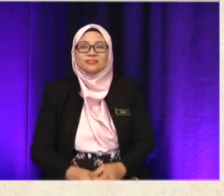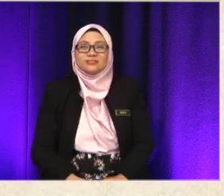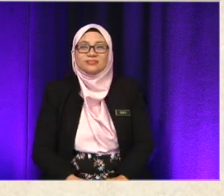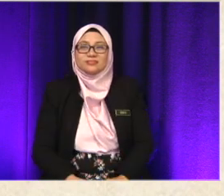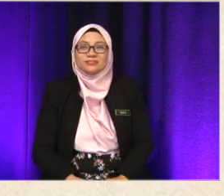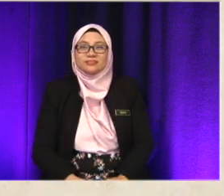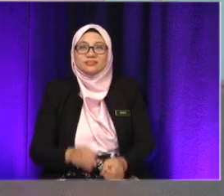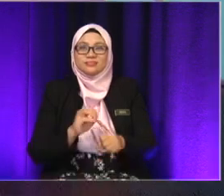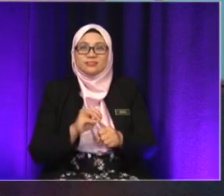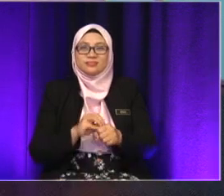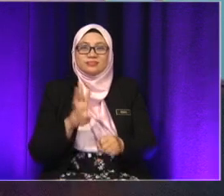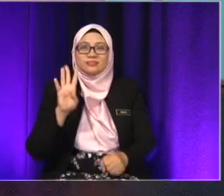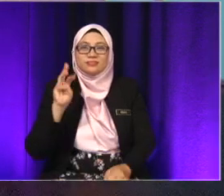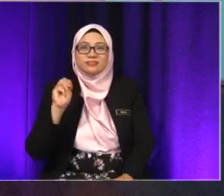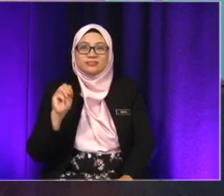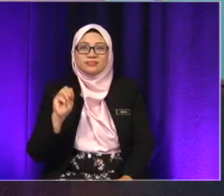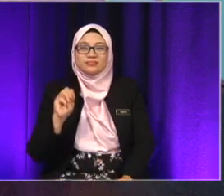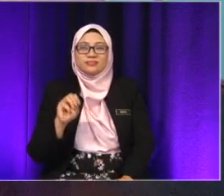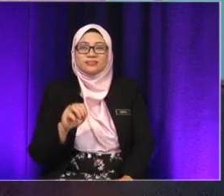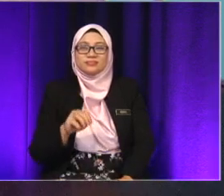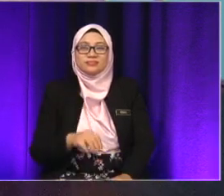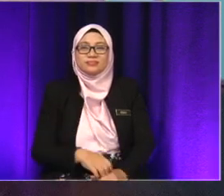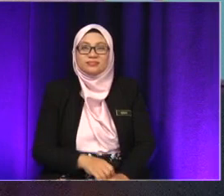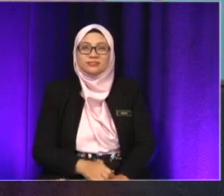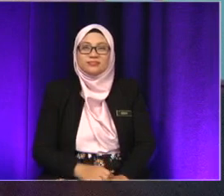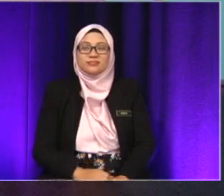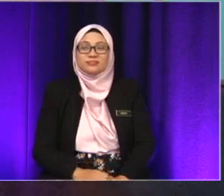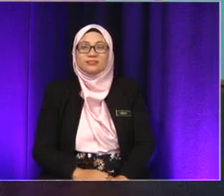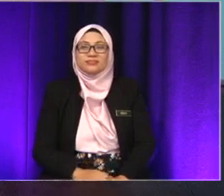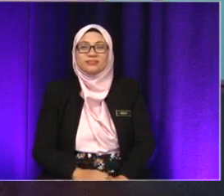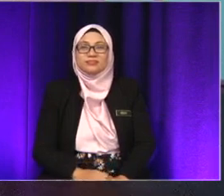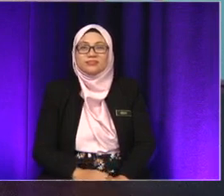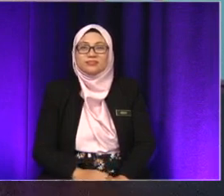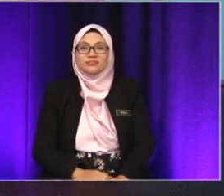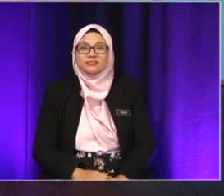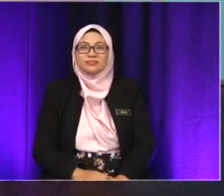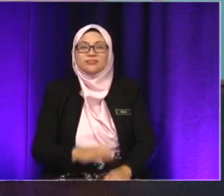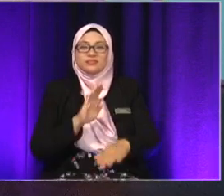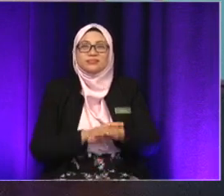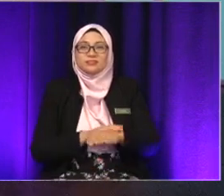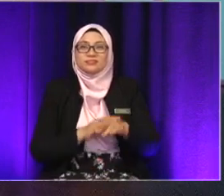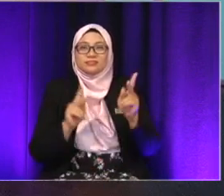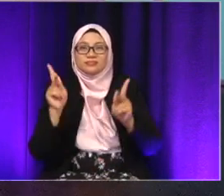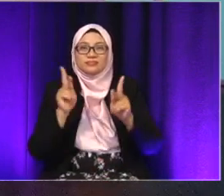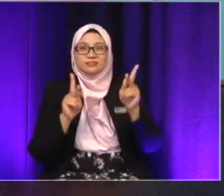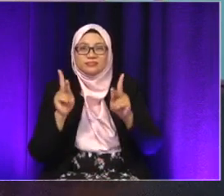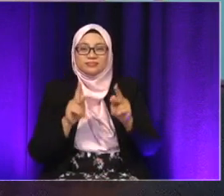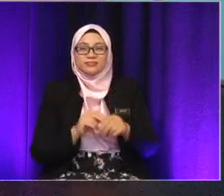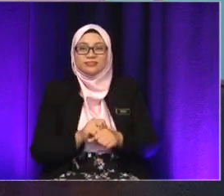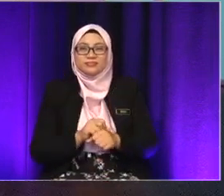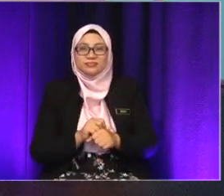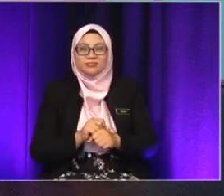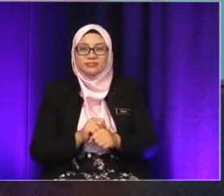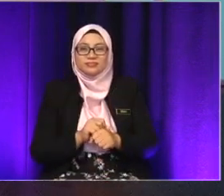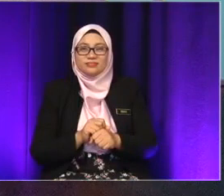Inggeris, bahasa Melayu kita adalah bahasa Inggeris shock absorber. Kata absorber kan. Ni dia penyerat kejutan kita bagi dia.